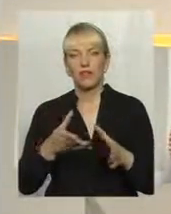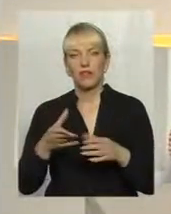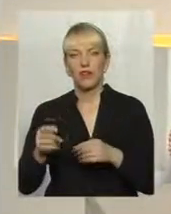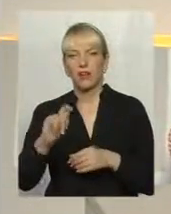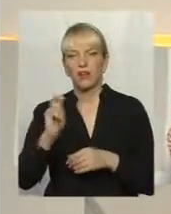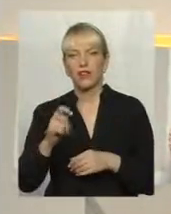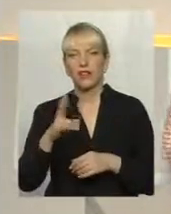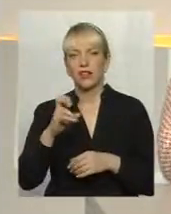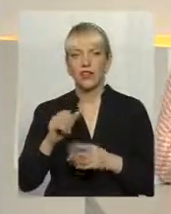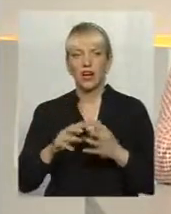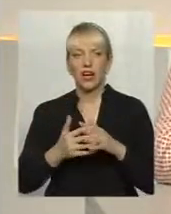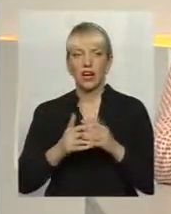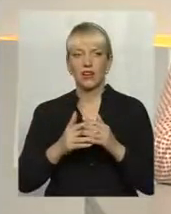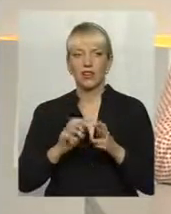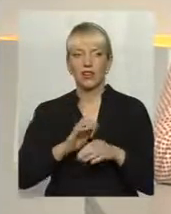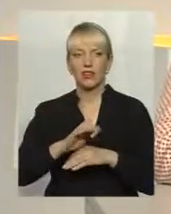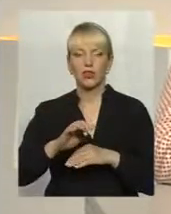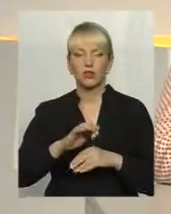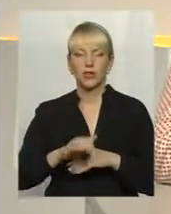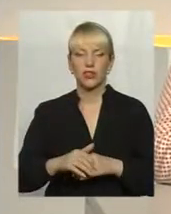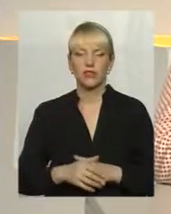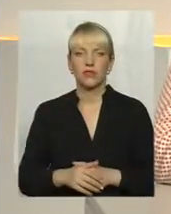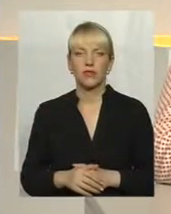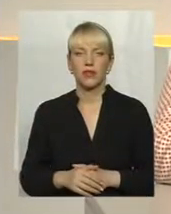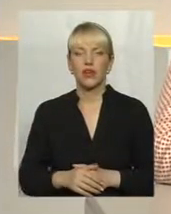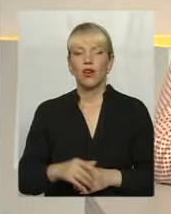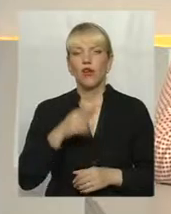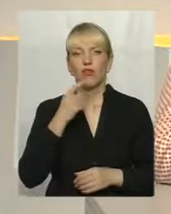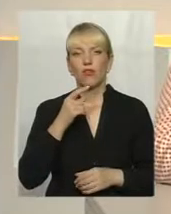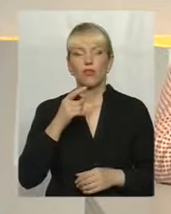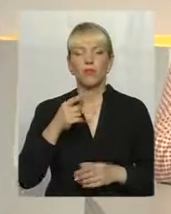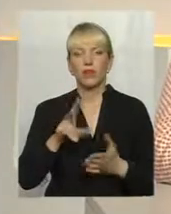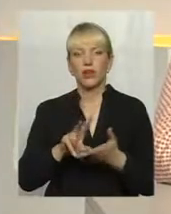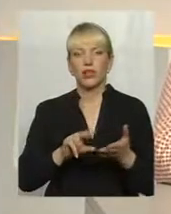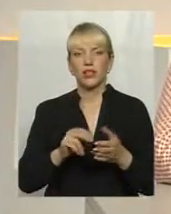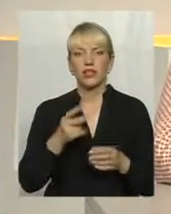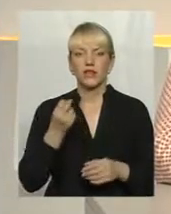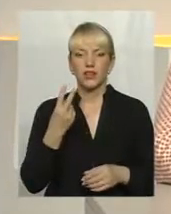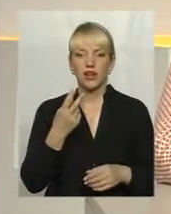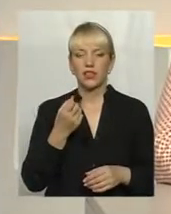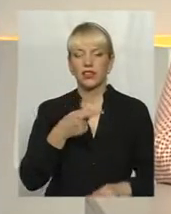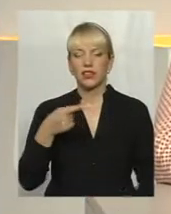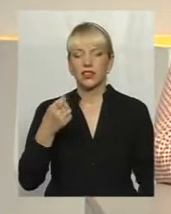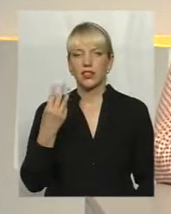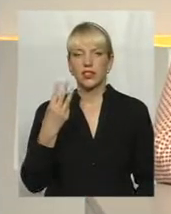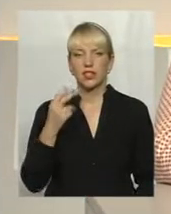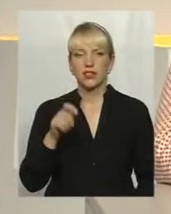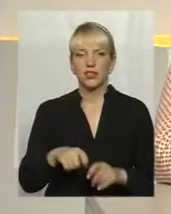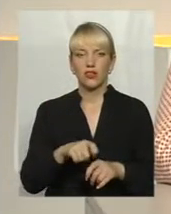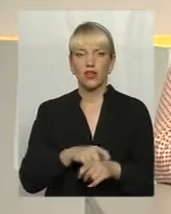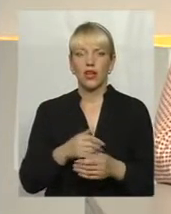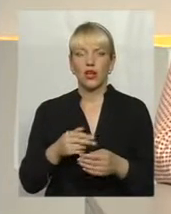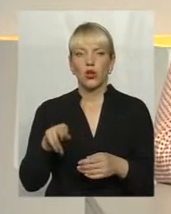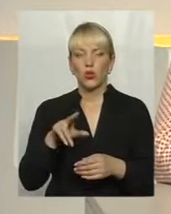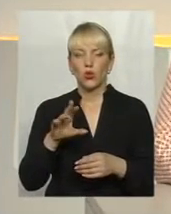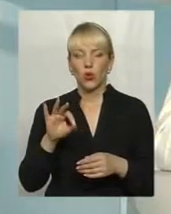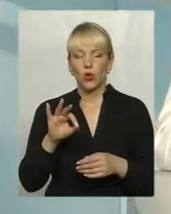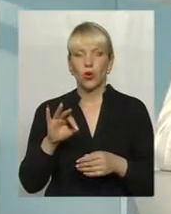на аграрне виробництво. Ну, ось я вам наведу хороший приклад. За 12-13 кілометрів від Донецького